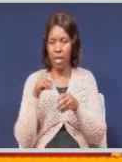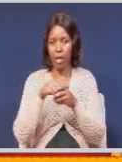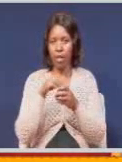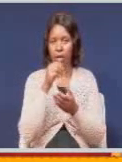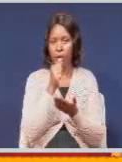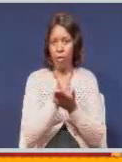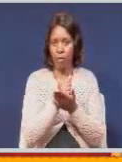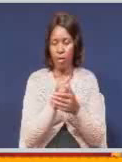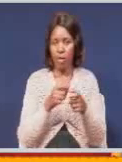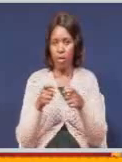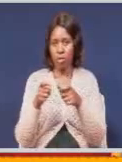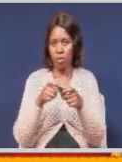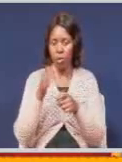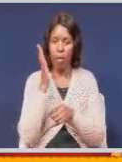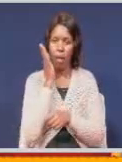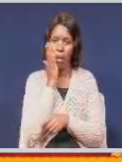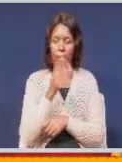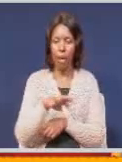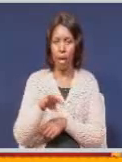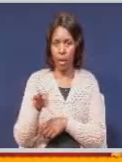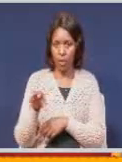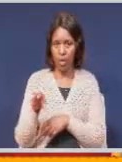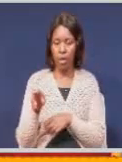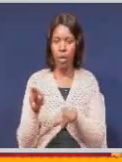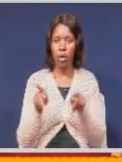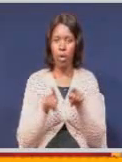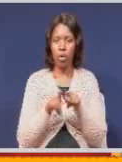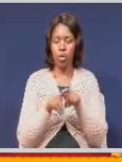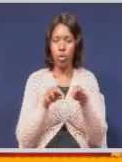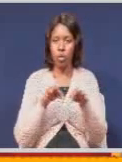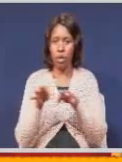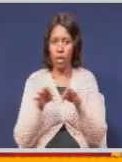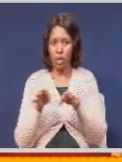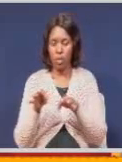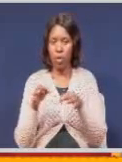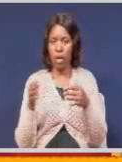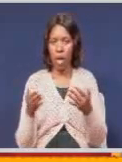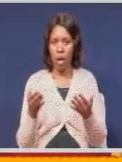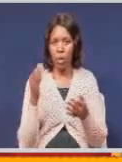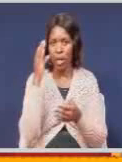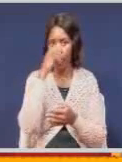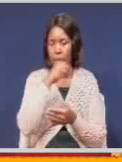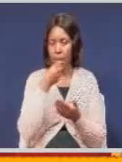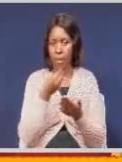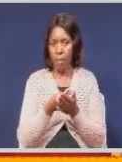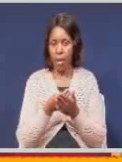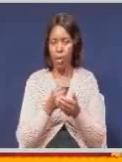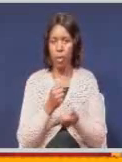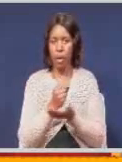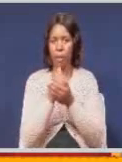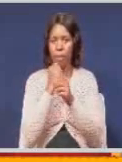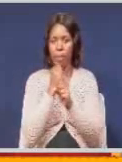gavana Kawira Mwangaza Mutuma na ajukite kanya kau kutariria watu wa kigina ya kumutethereria kiri uritubwa ya